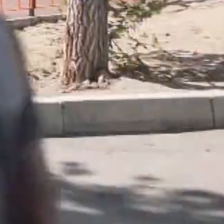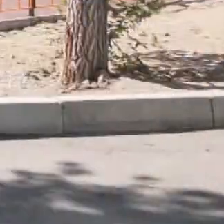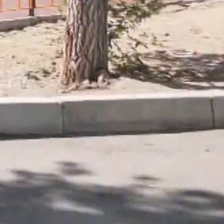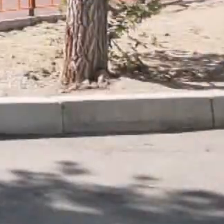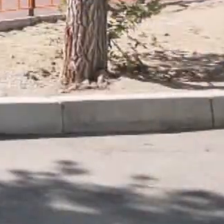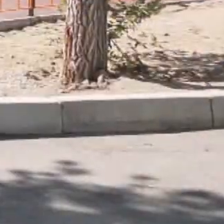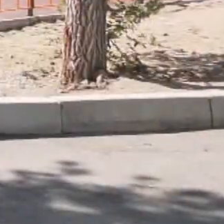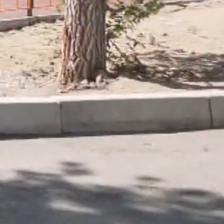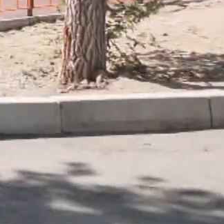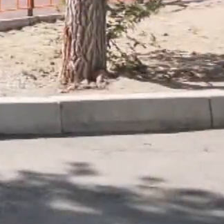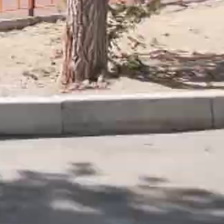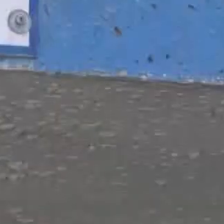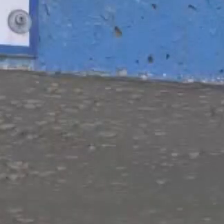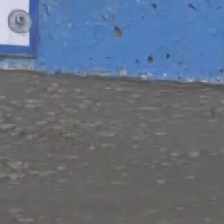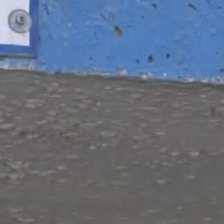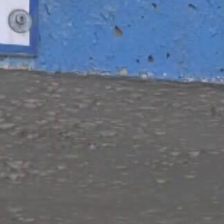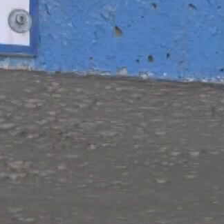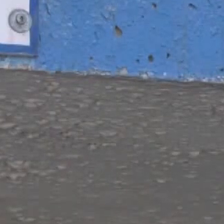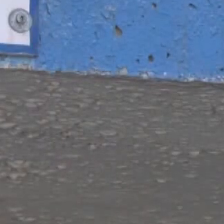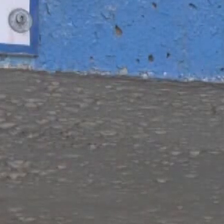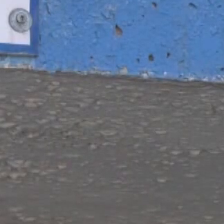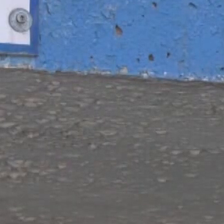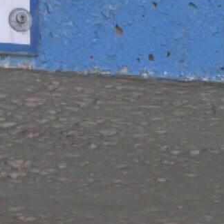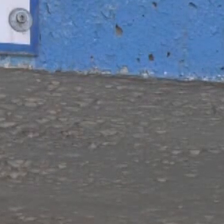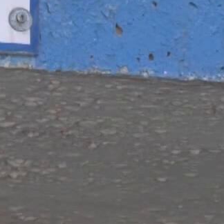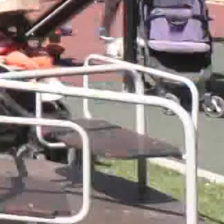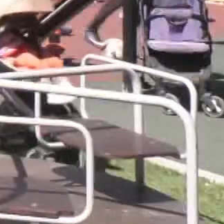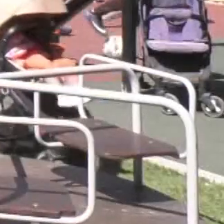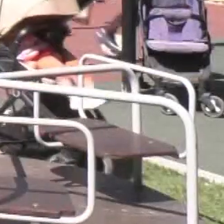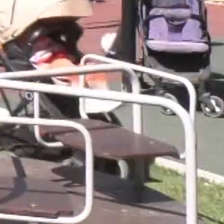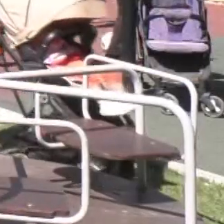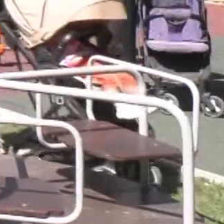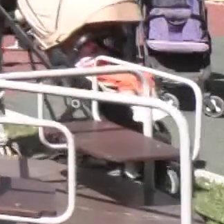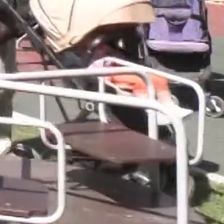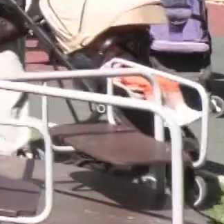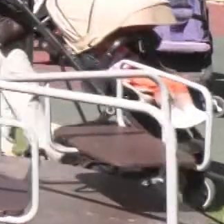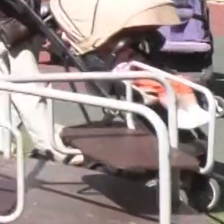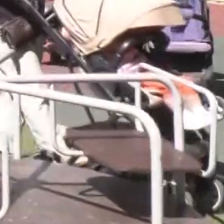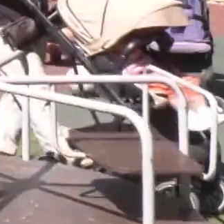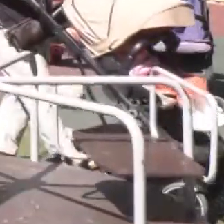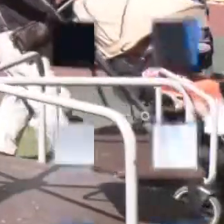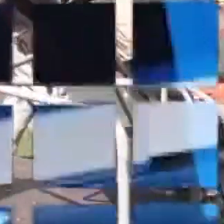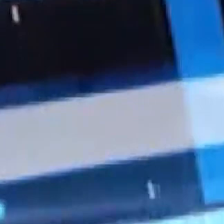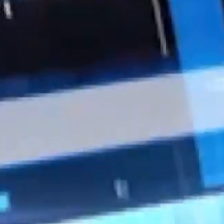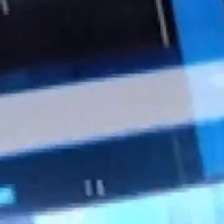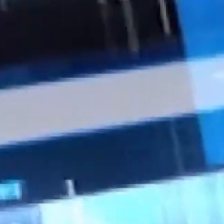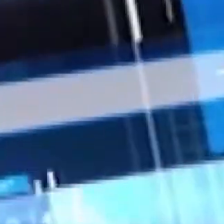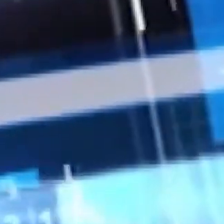Жаңа аулалар пайдалануға берілуде. Облыс орталығындағы 570 ауланың 7-8% ғана талапқа